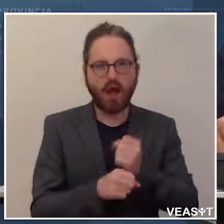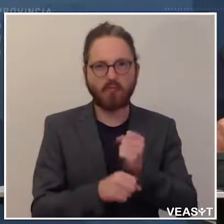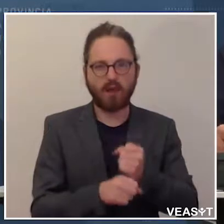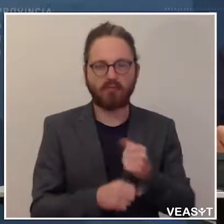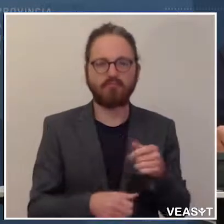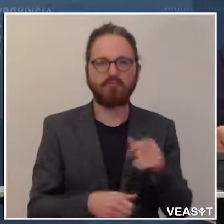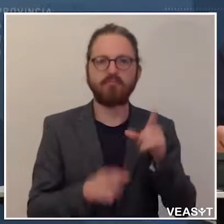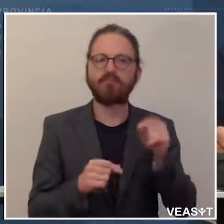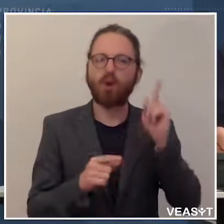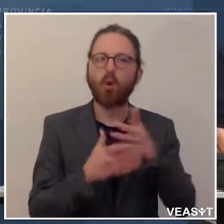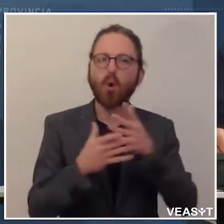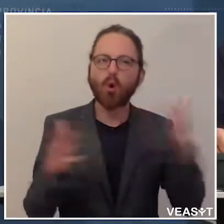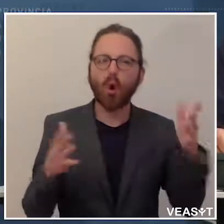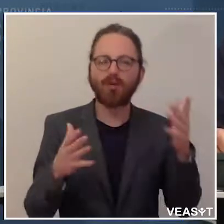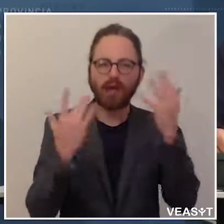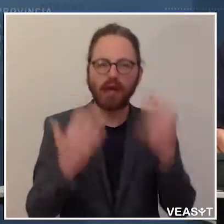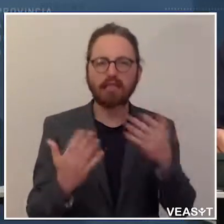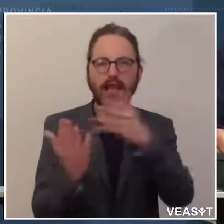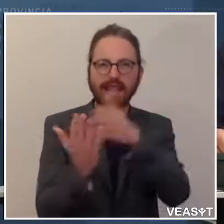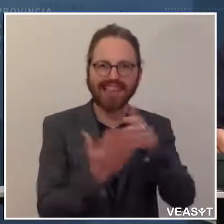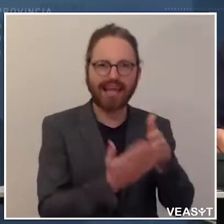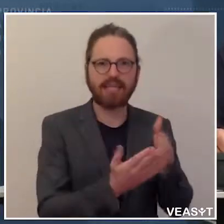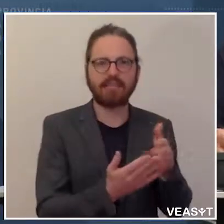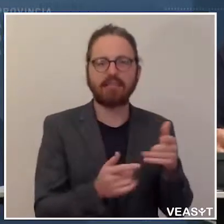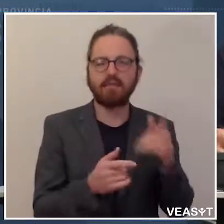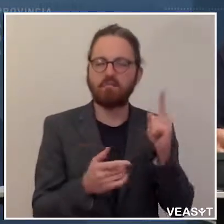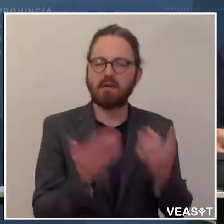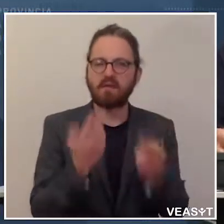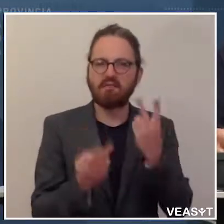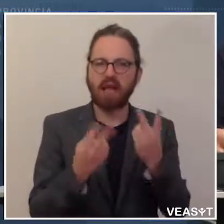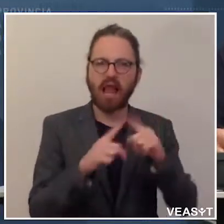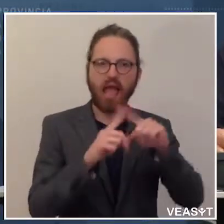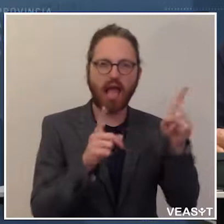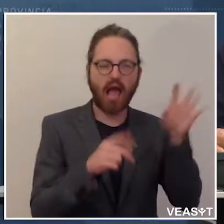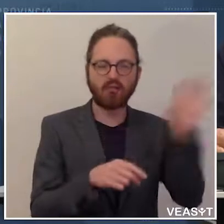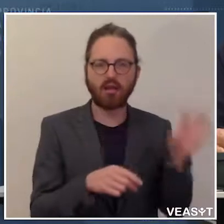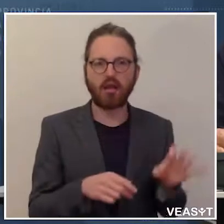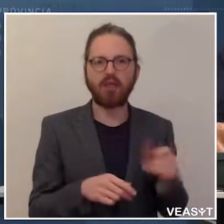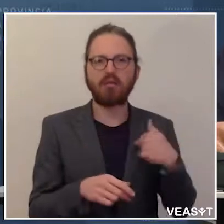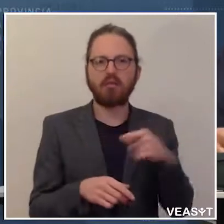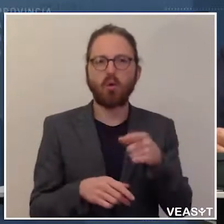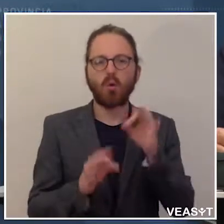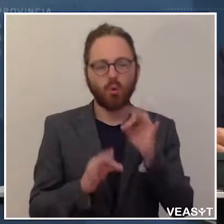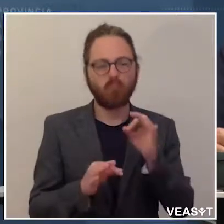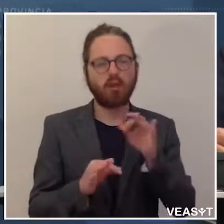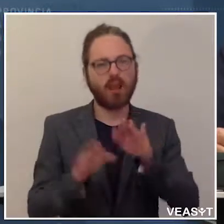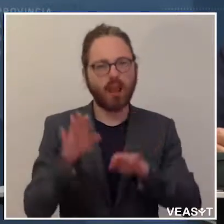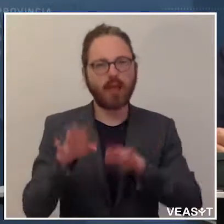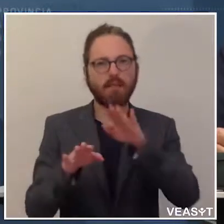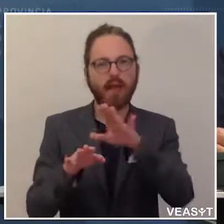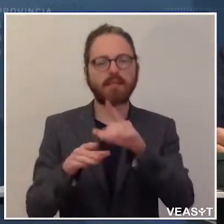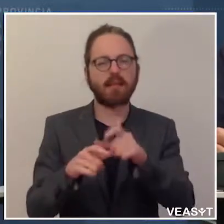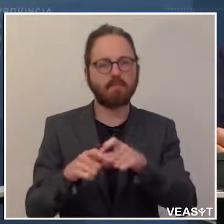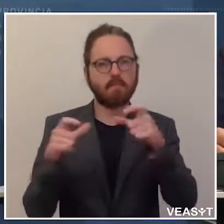a urti ghosn alza dante stephen dorff che applica pazzi the great white